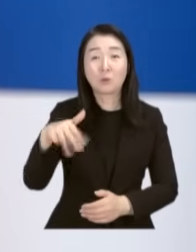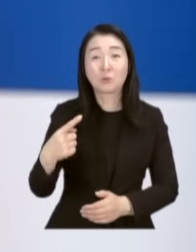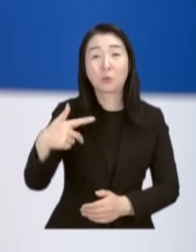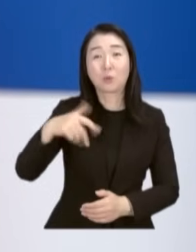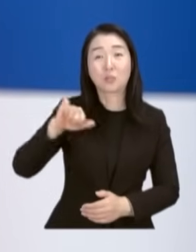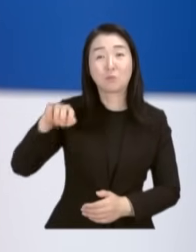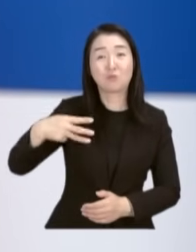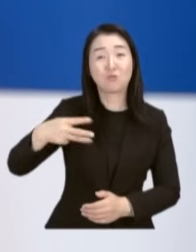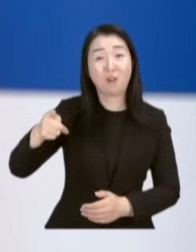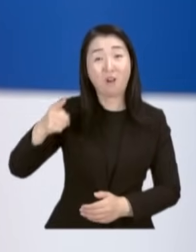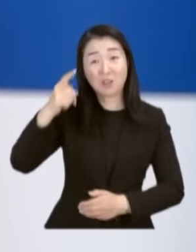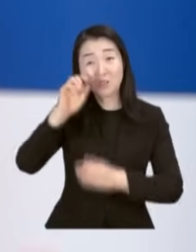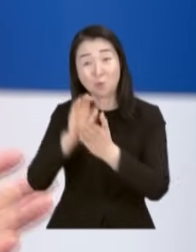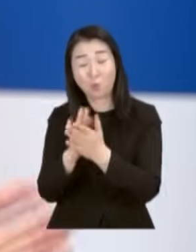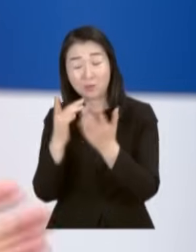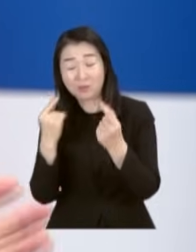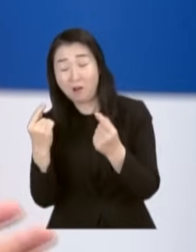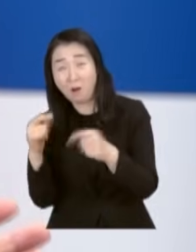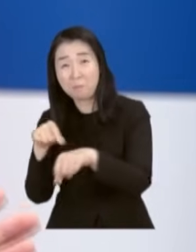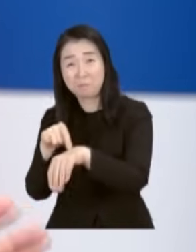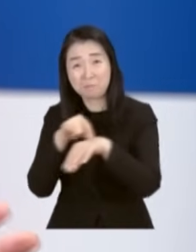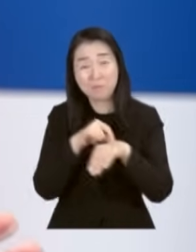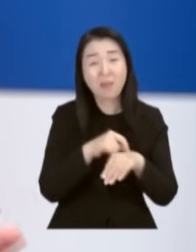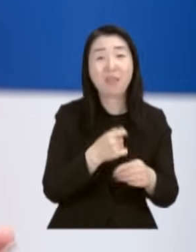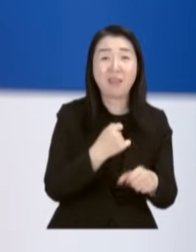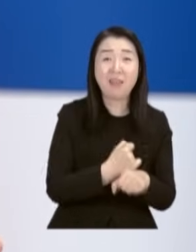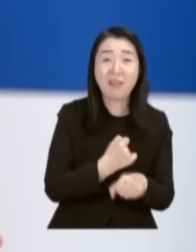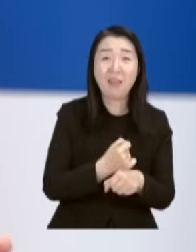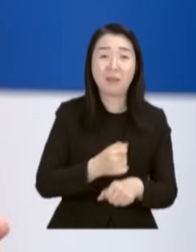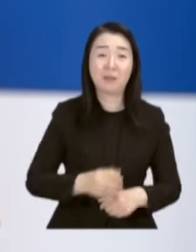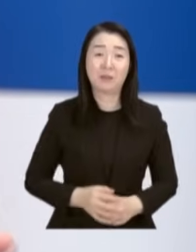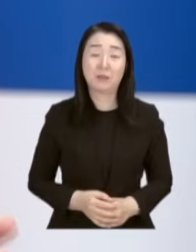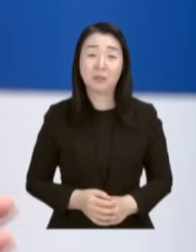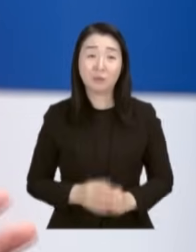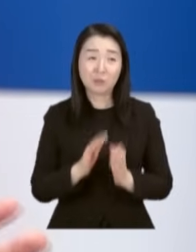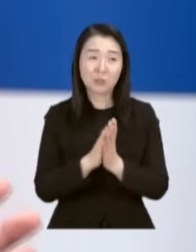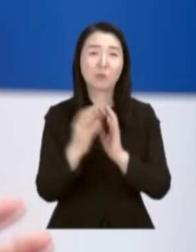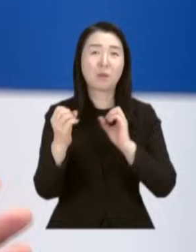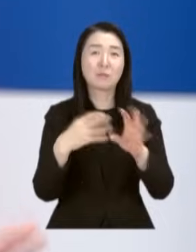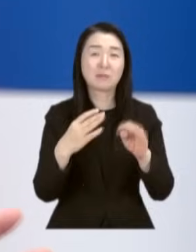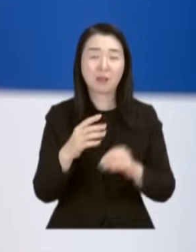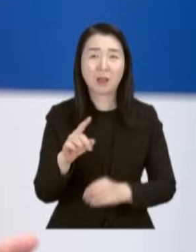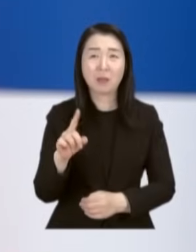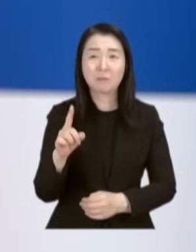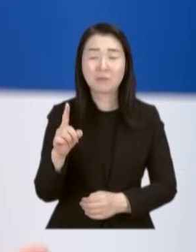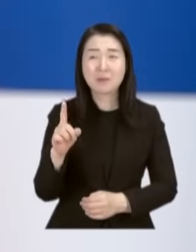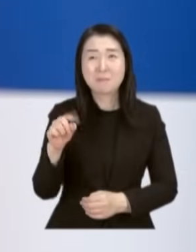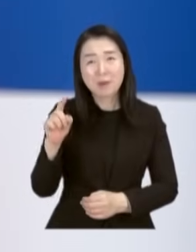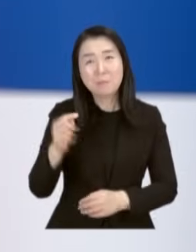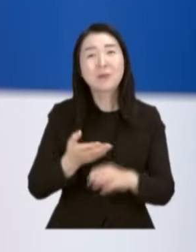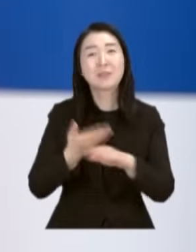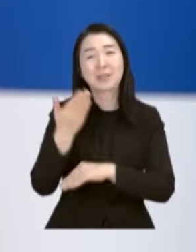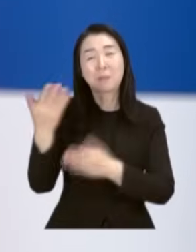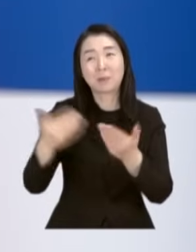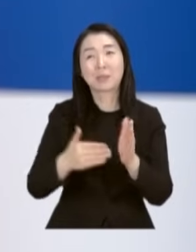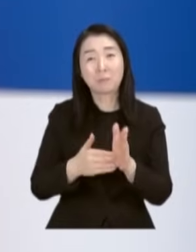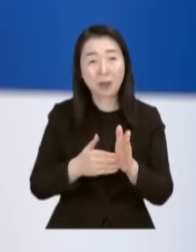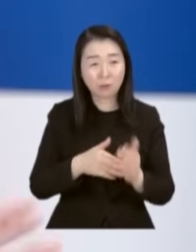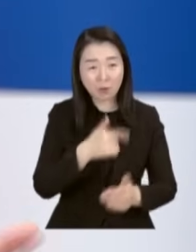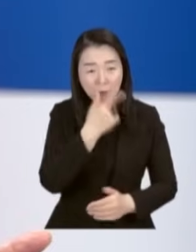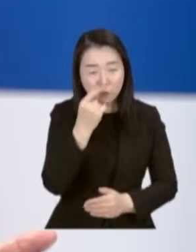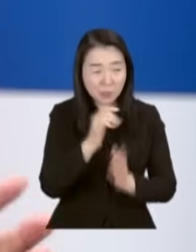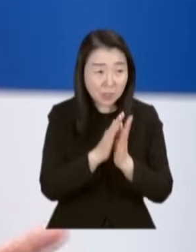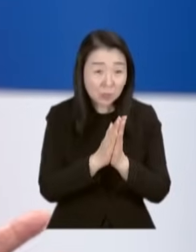없어요. 네네. 바포가 조지 밀러 우리 그 기도의 응답을 수만 번 받았다는 분 이상으로